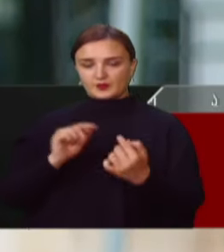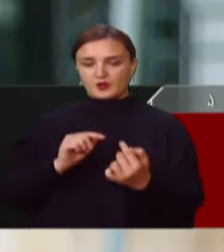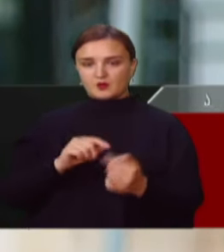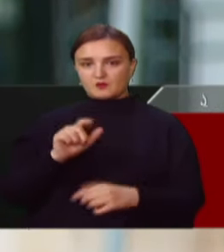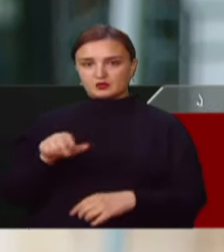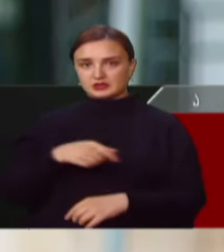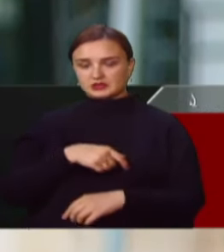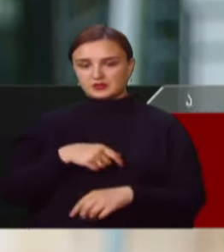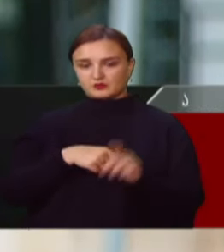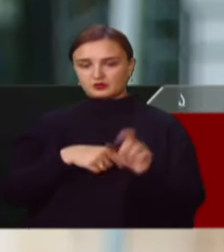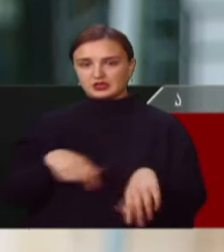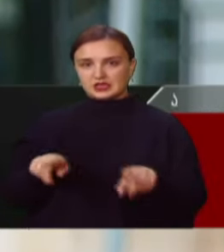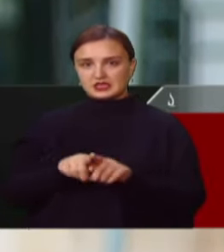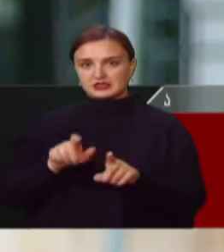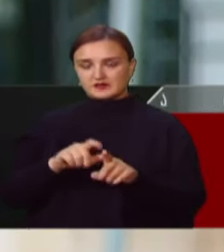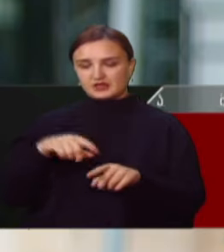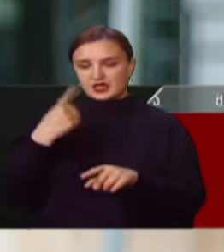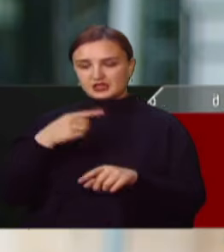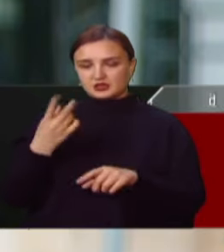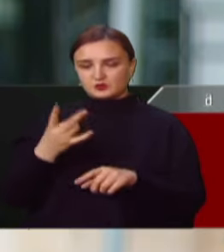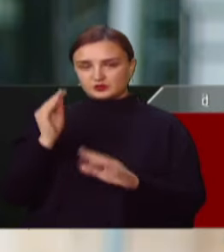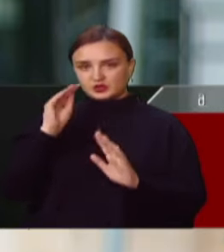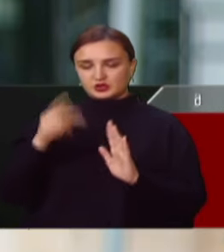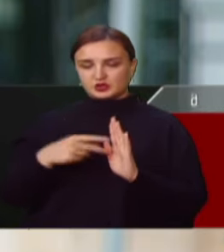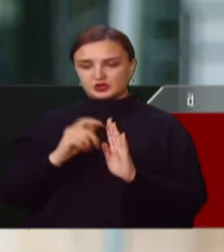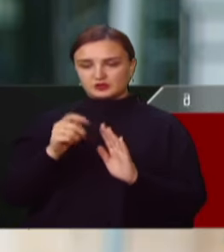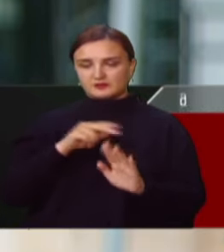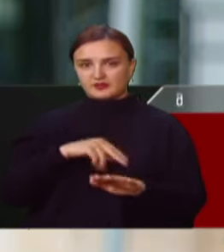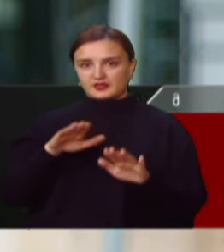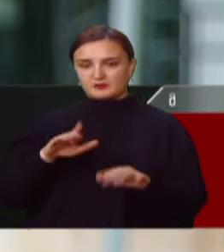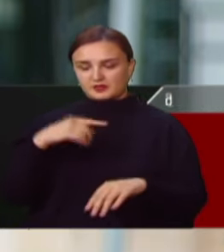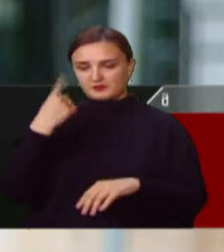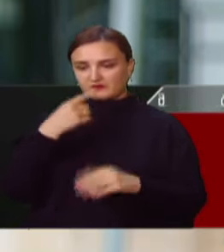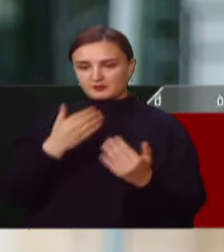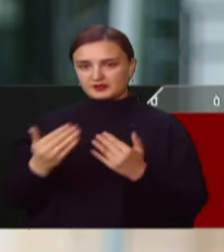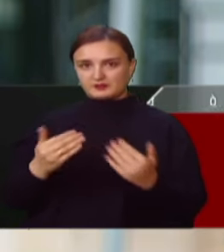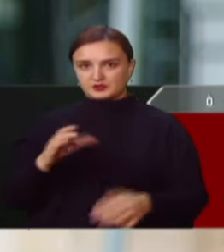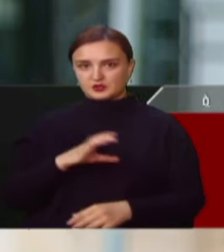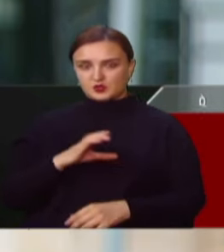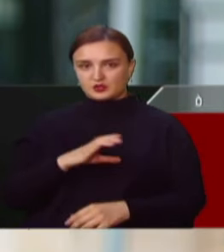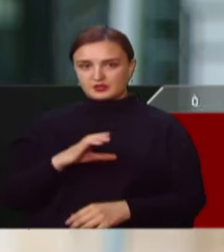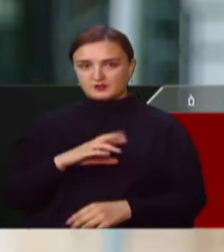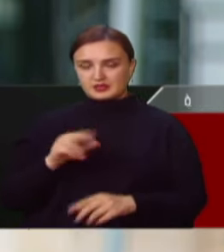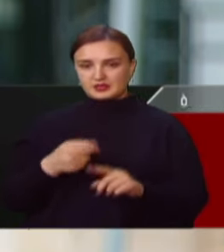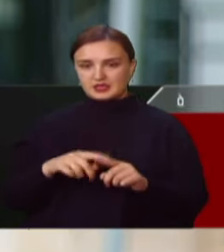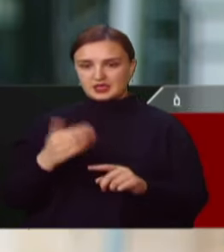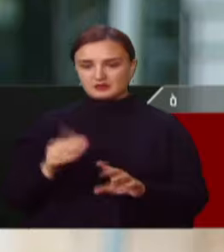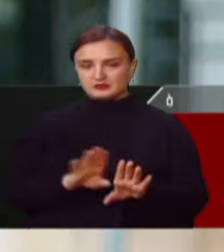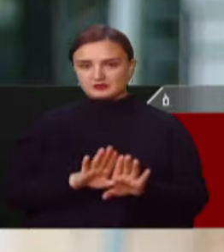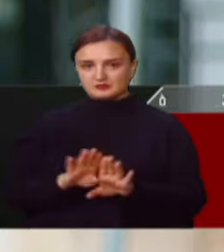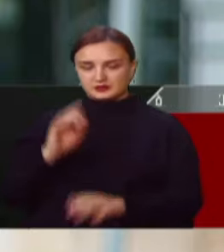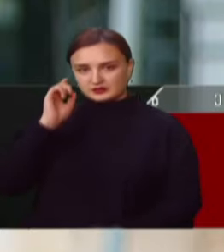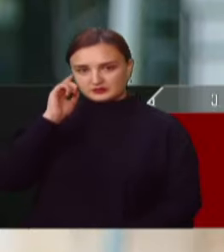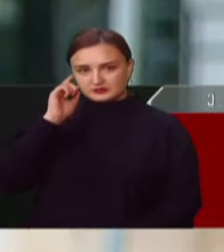ოპოზიციონერმა დეპუტატმა ასევე განაცხადა, რომ უნდა შეფასდეს თანამდებობის პირების უძრავი ქონება და ამის მიხედვით